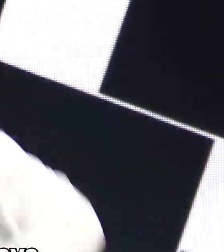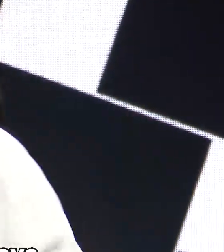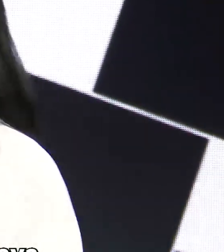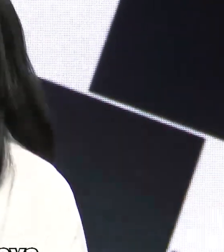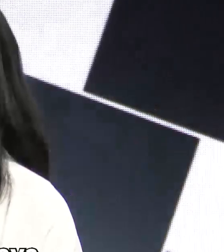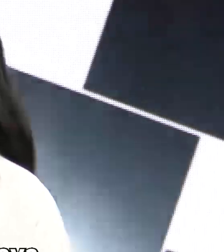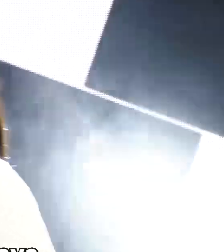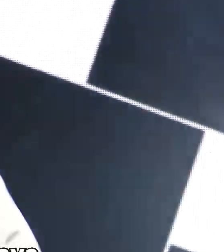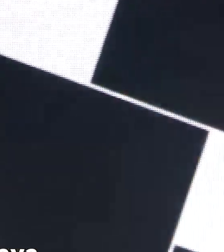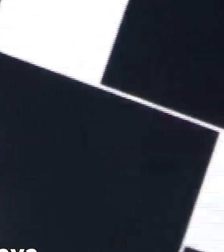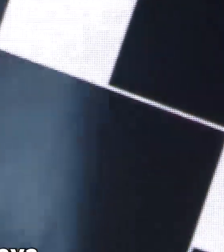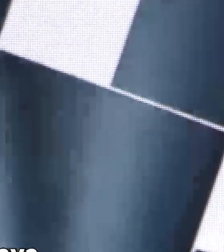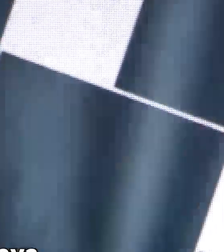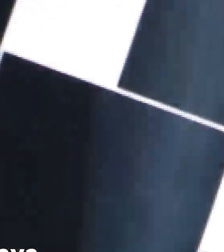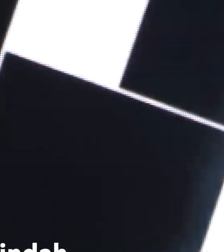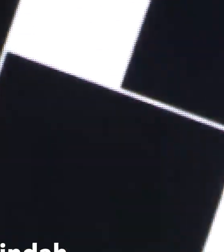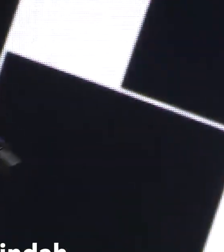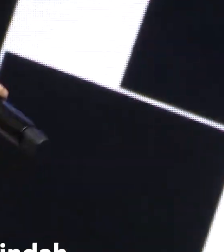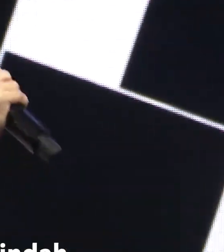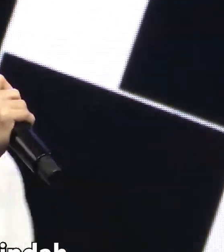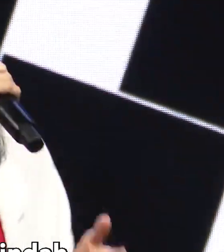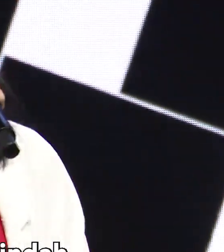Juta suku dan budaya,